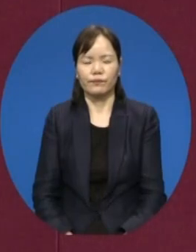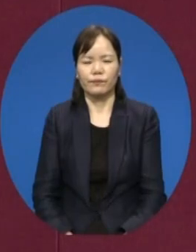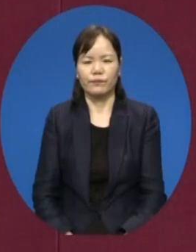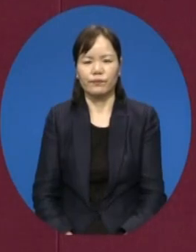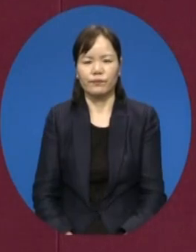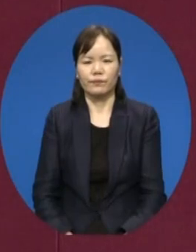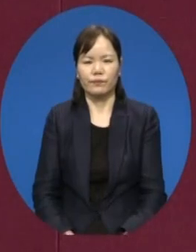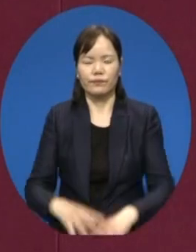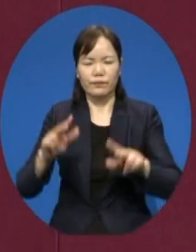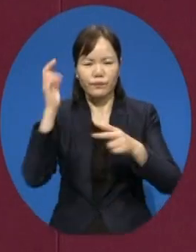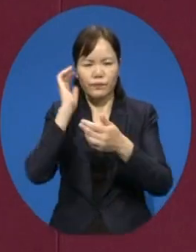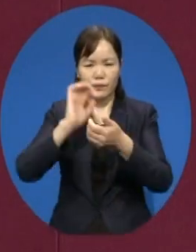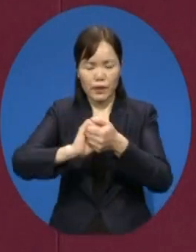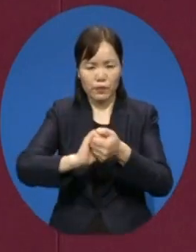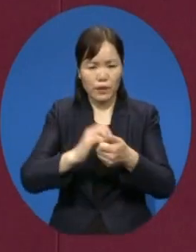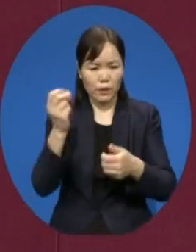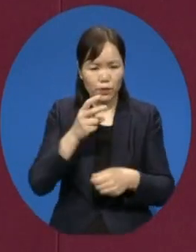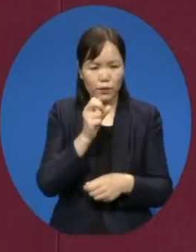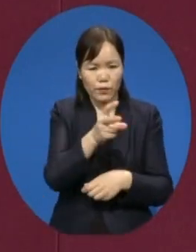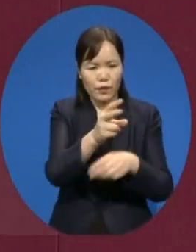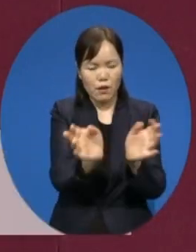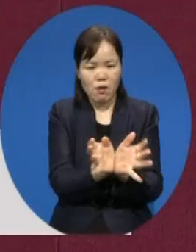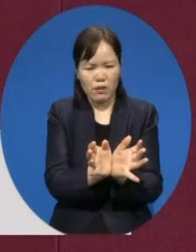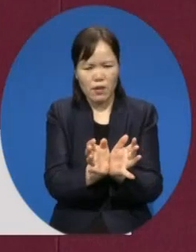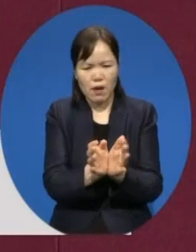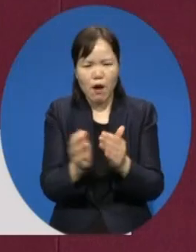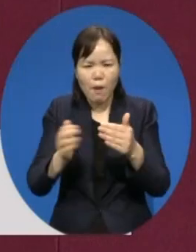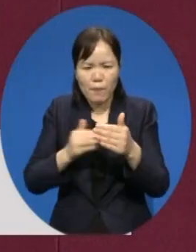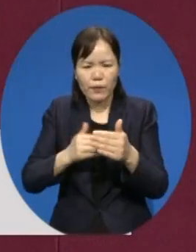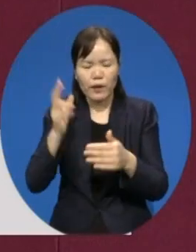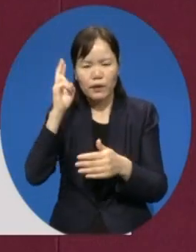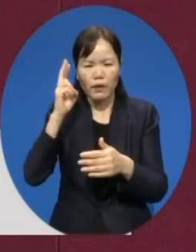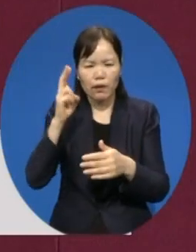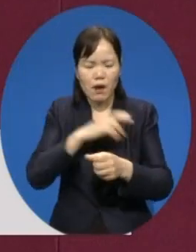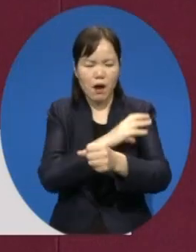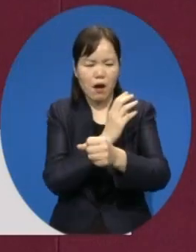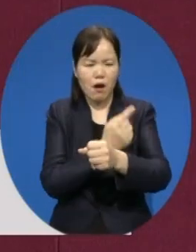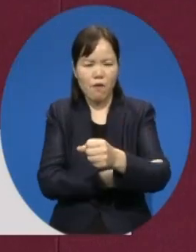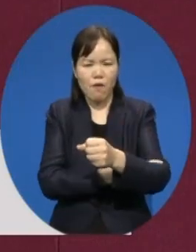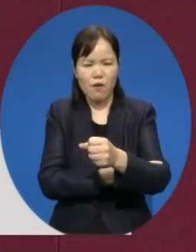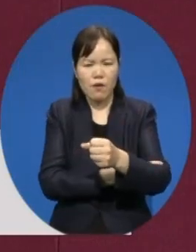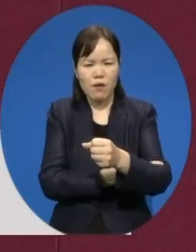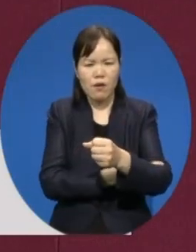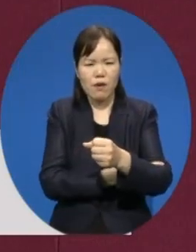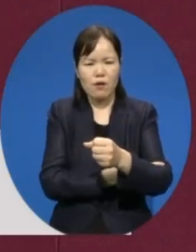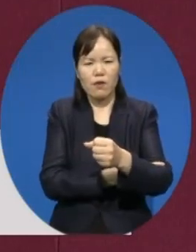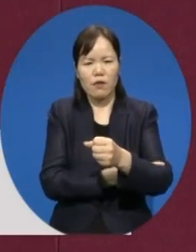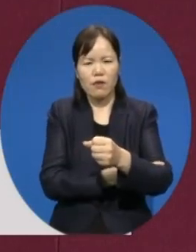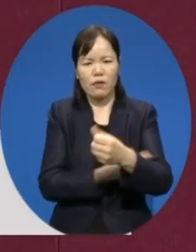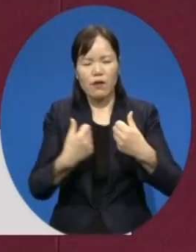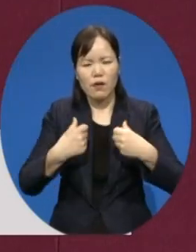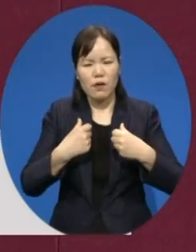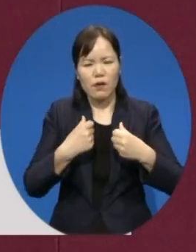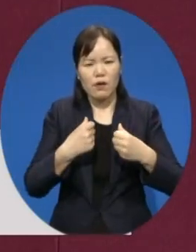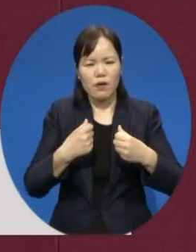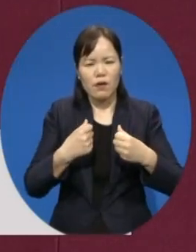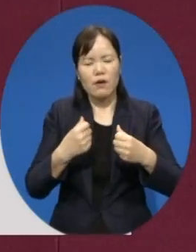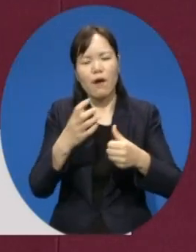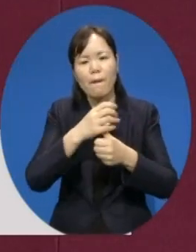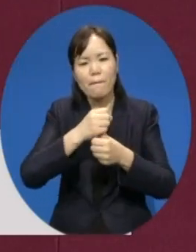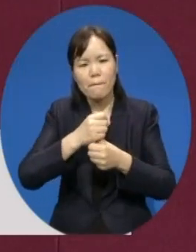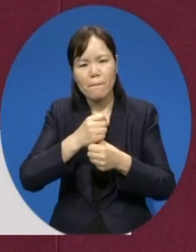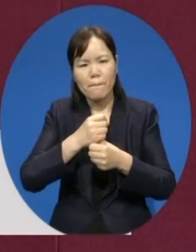아마 지금 청와대와 집권 여당 초조할 겁니다. 권력을 놓는 순간이 두려울 겁니다. 그동안 겁 없이